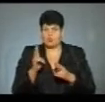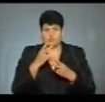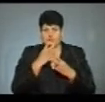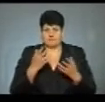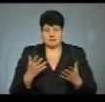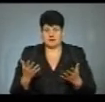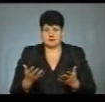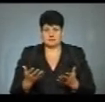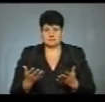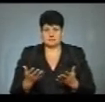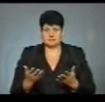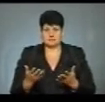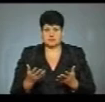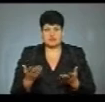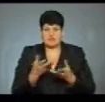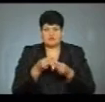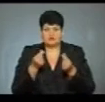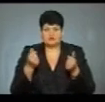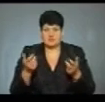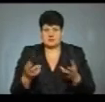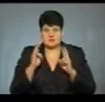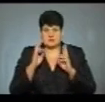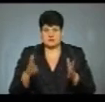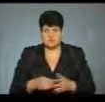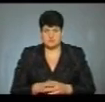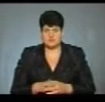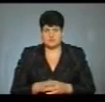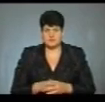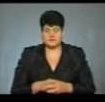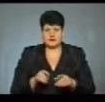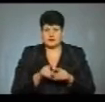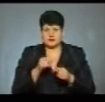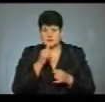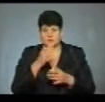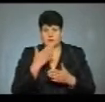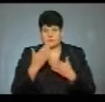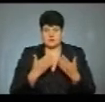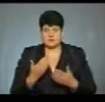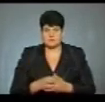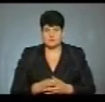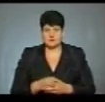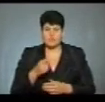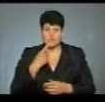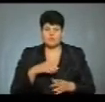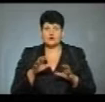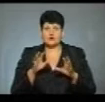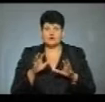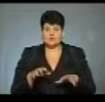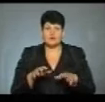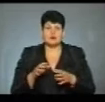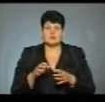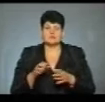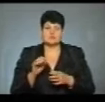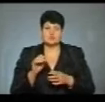виділи. І де він каже, зараз, ми каже, так і не знаємо. І так їх не годно допитати. За словами голови Золотої Слободи Ігоря